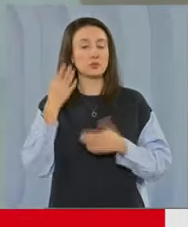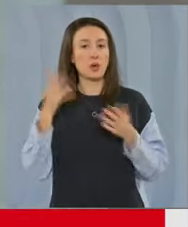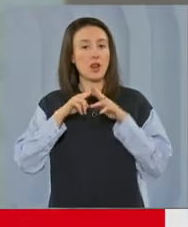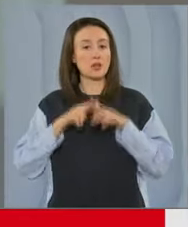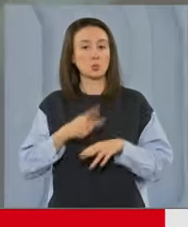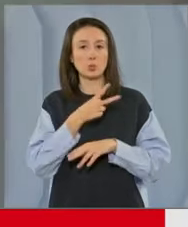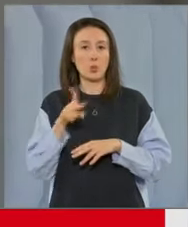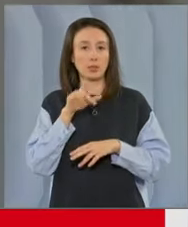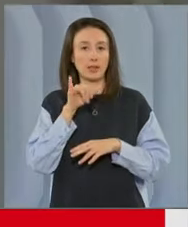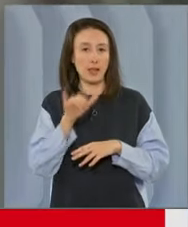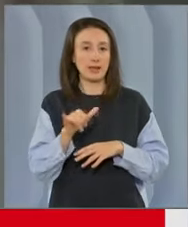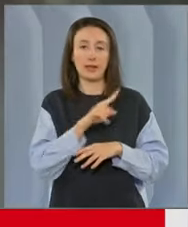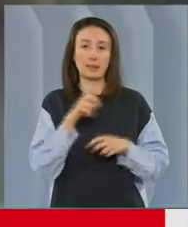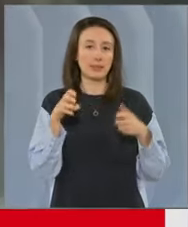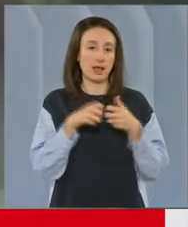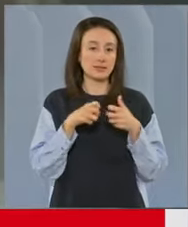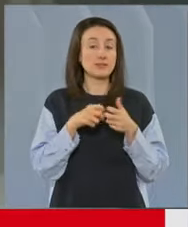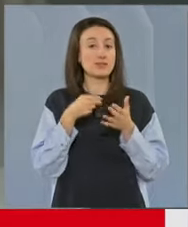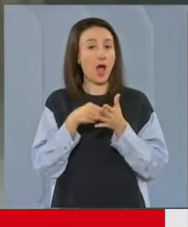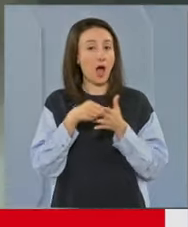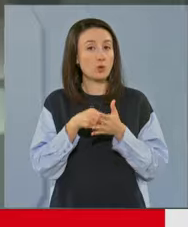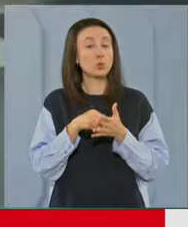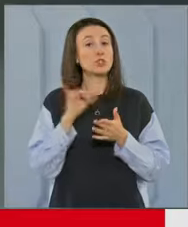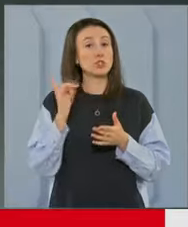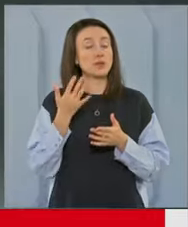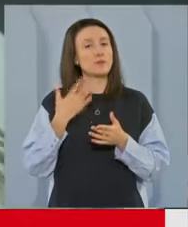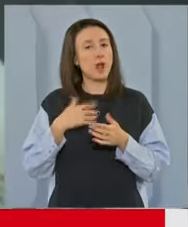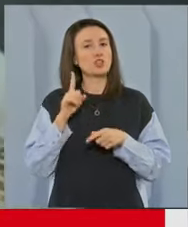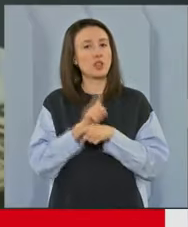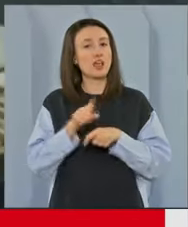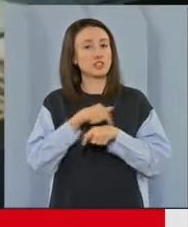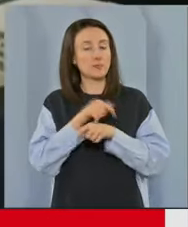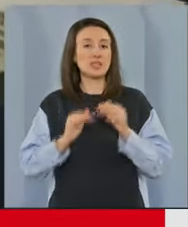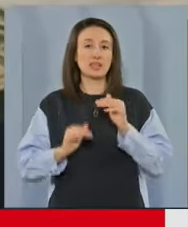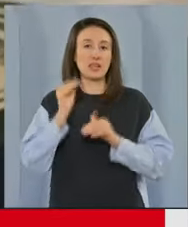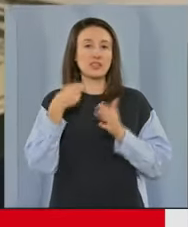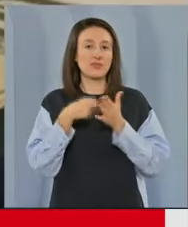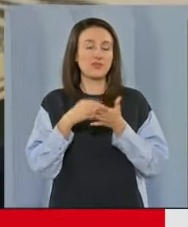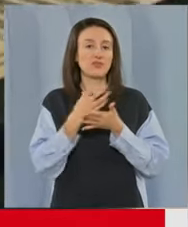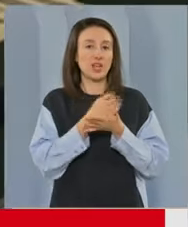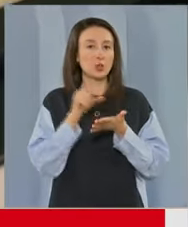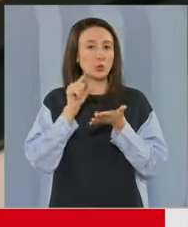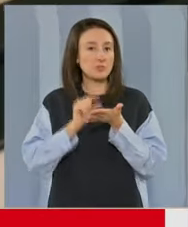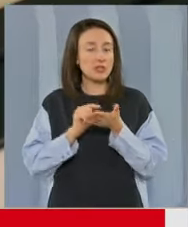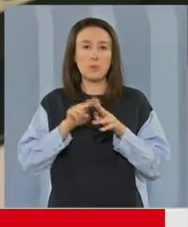lăsa cei 200 de lei netaxați din salariu și vrea în același timp să crească și venitul minim pe economie.